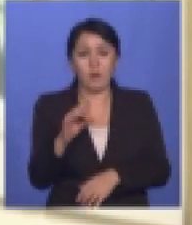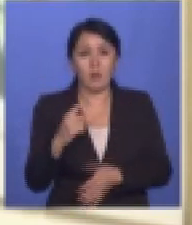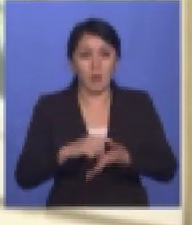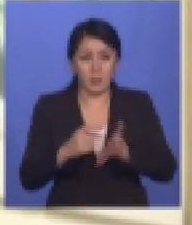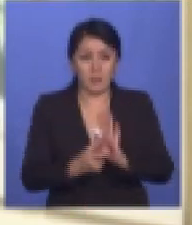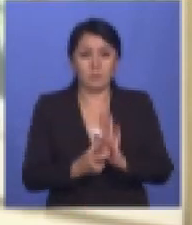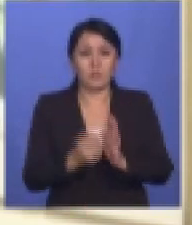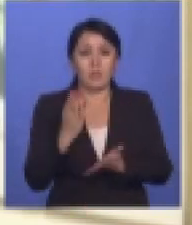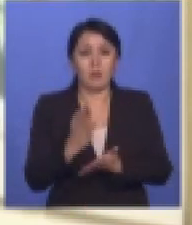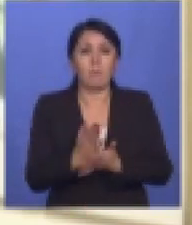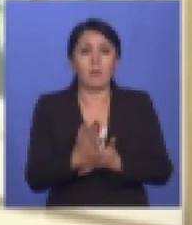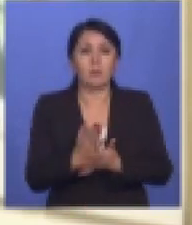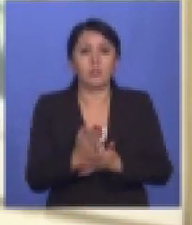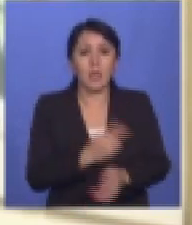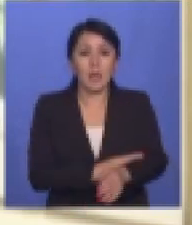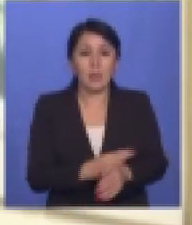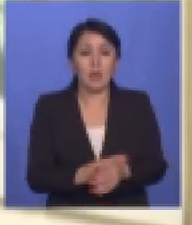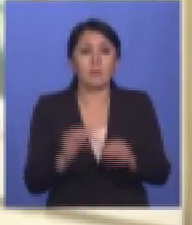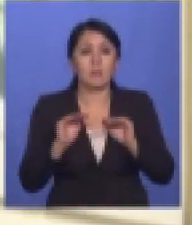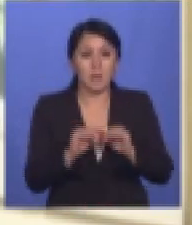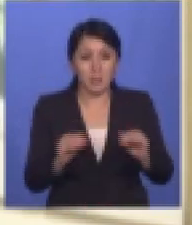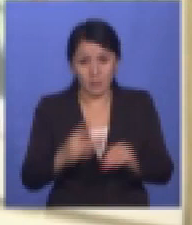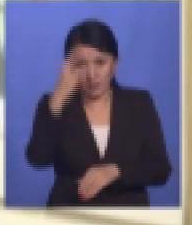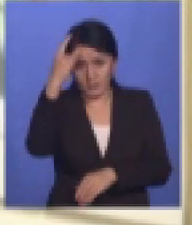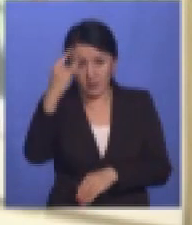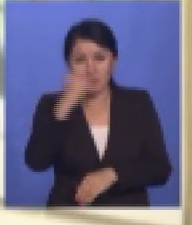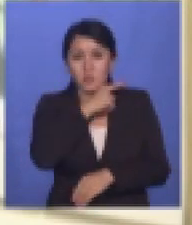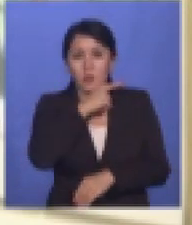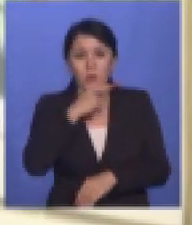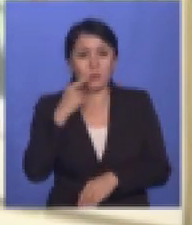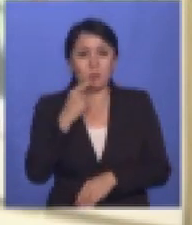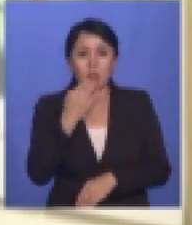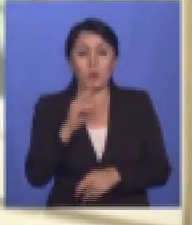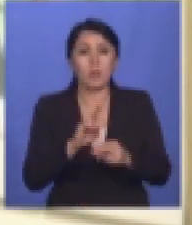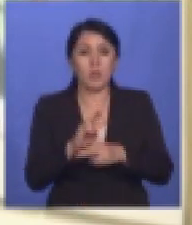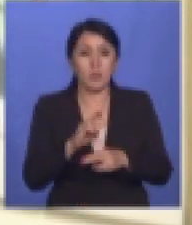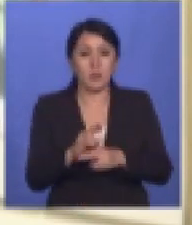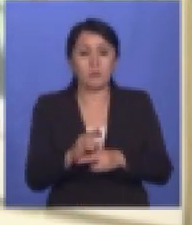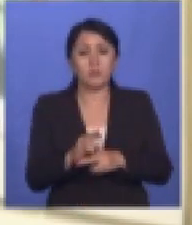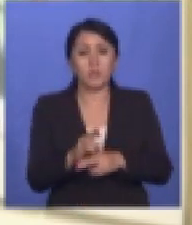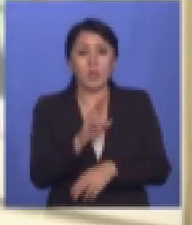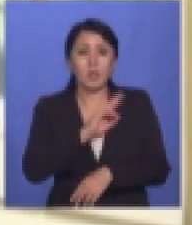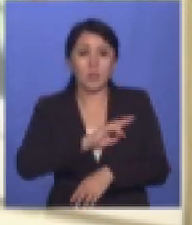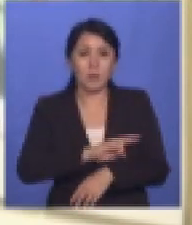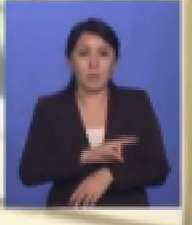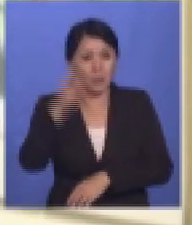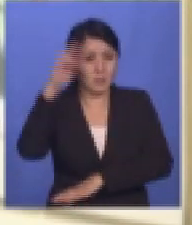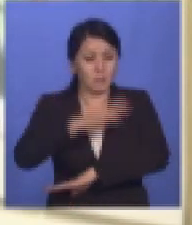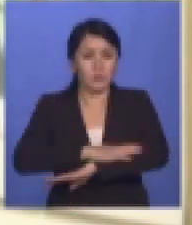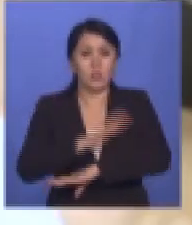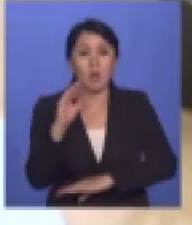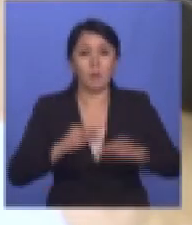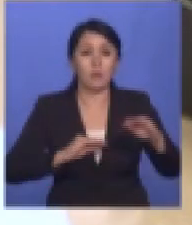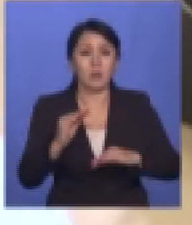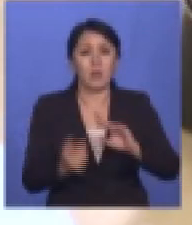оқу бөлмесі бар. Бұл жерде тәрбиеленушілеріміз қазақ және орыс тілінде білім алады. Сонымен қатар еңбек сабағына арналған жабдық та